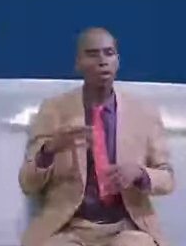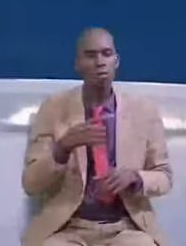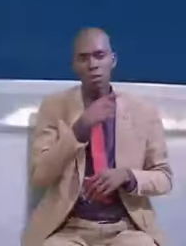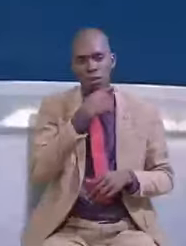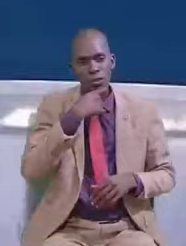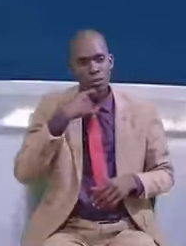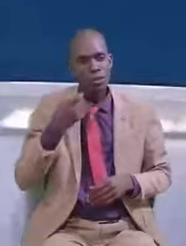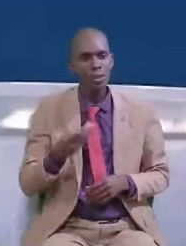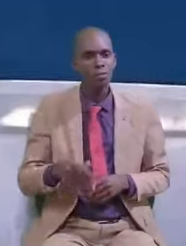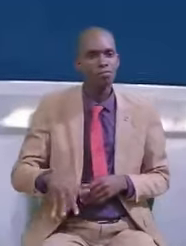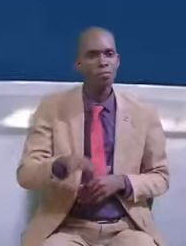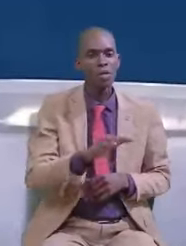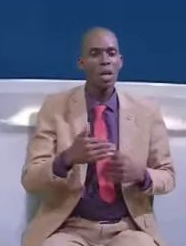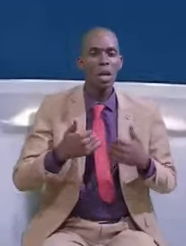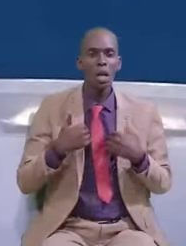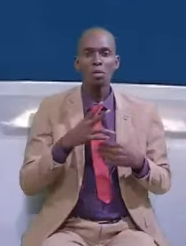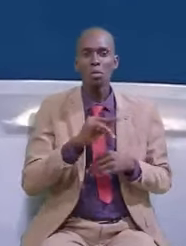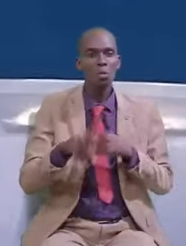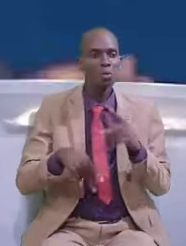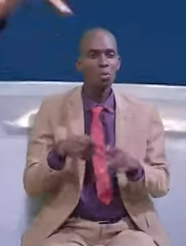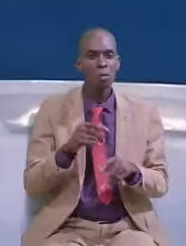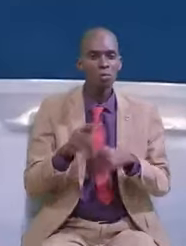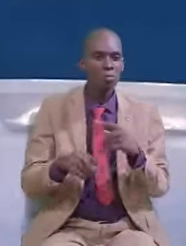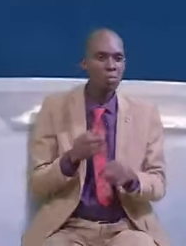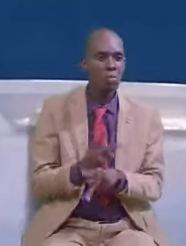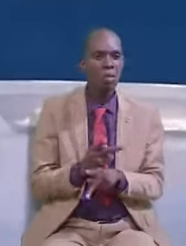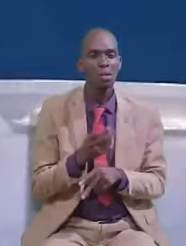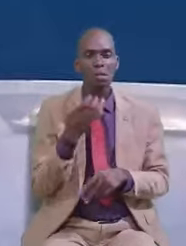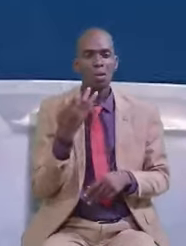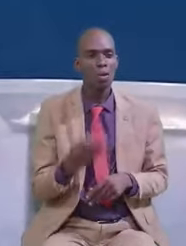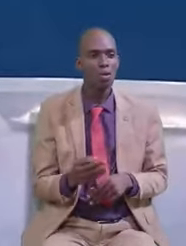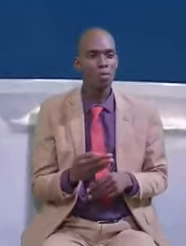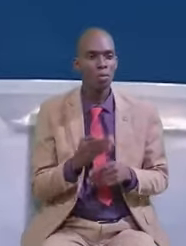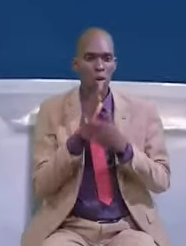Il n'avait ni beauté ni éclat pour attirer nos regards.